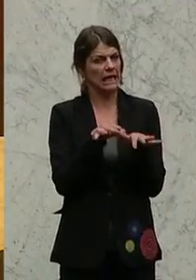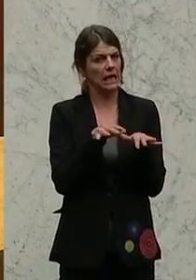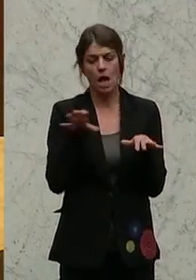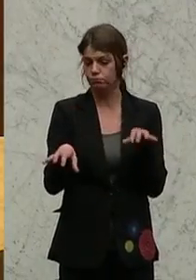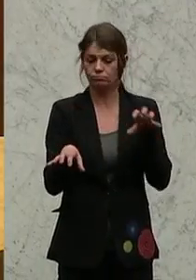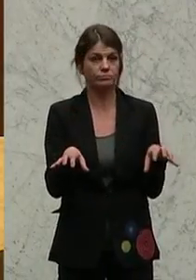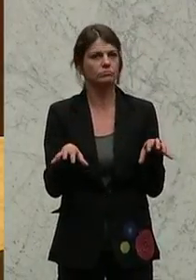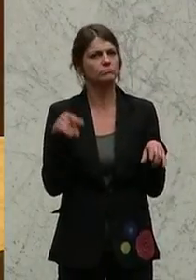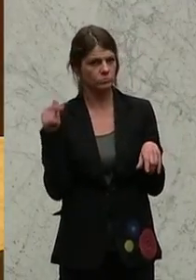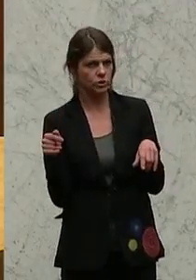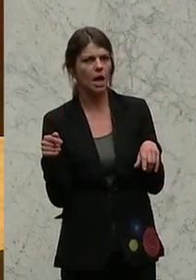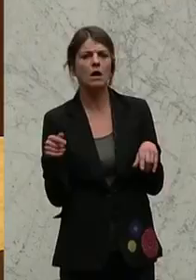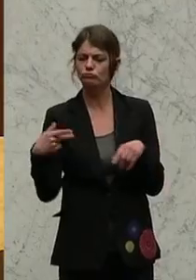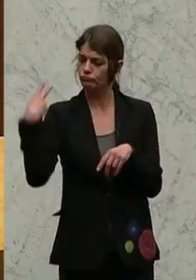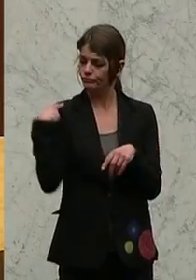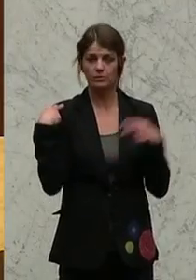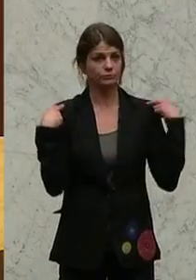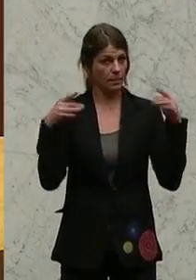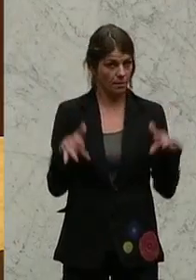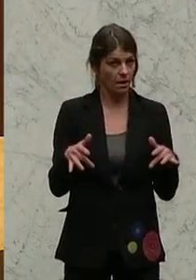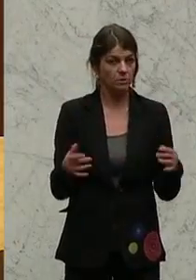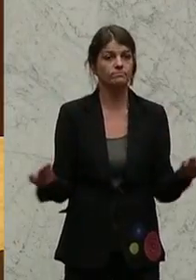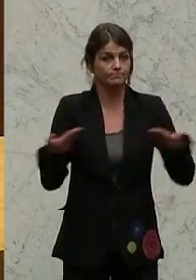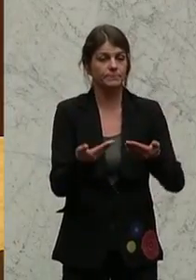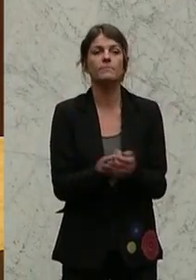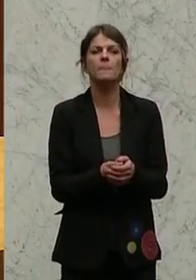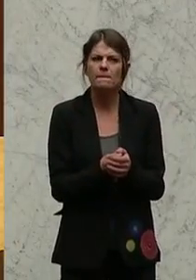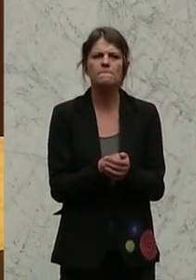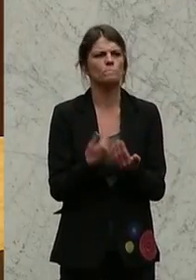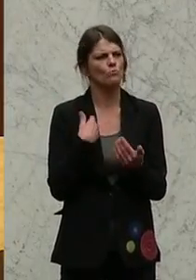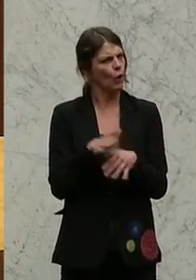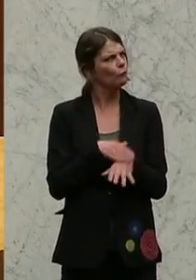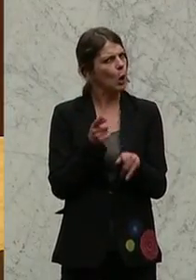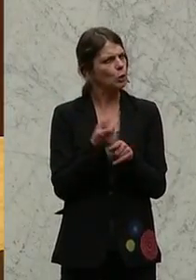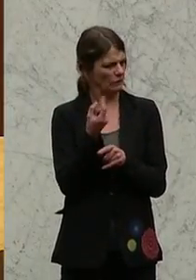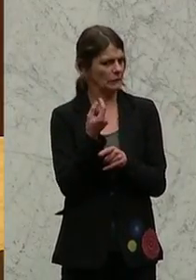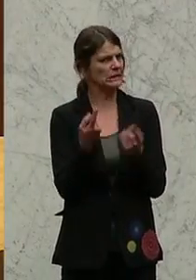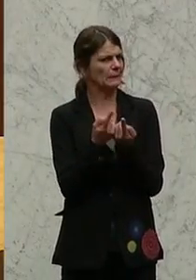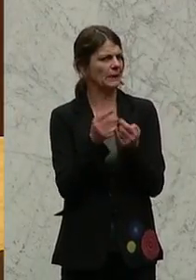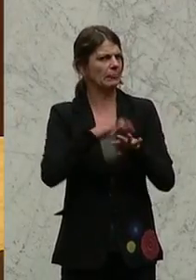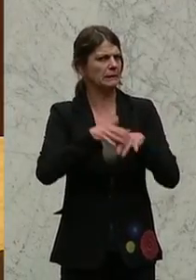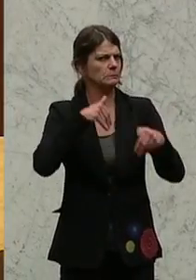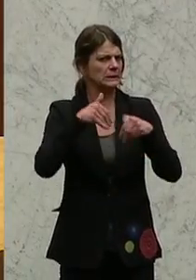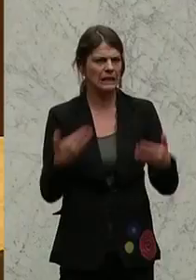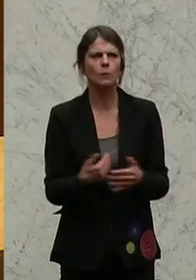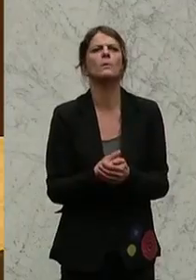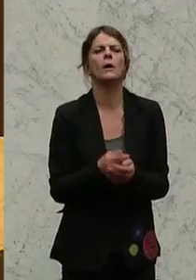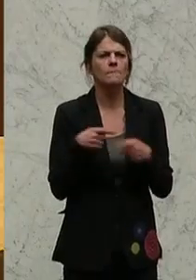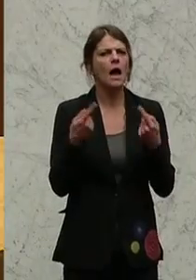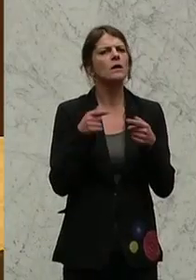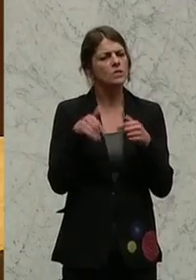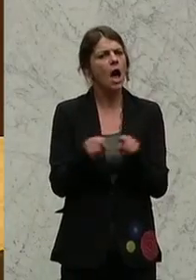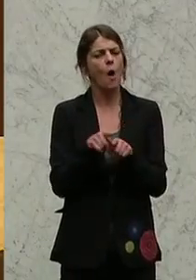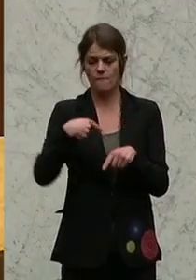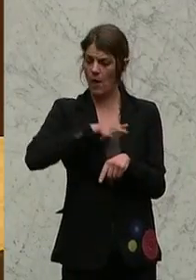Staatssekretariate mit dieser Zuständigkeit auch befasst sind, dass wir an das schon sehr nahe herankommen. Und dass es weiterhin dann auch in der